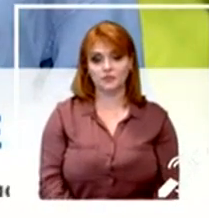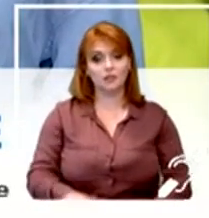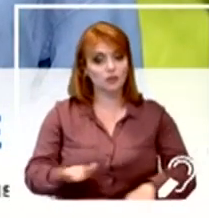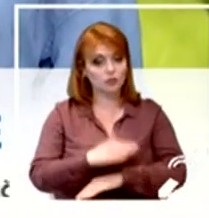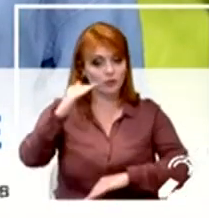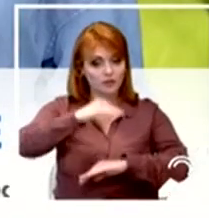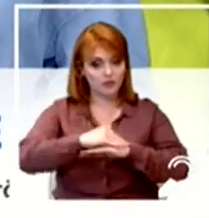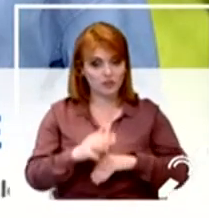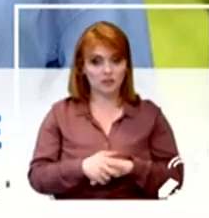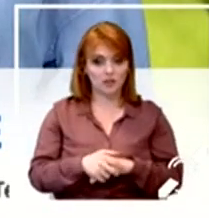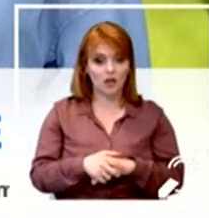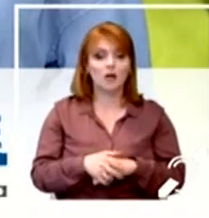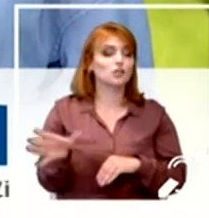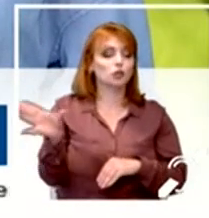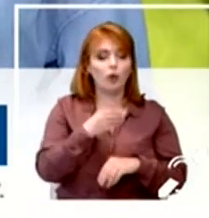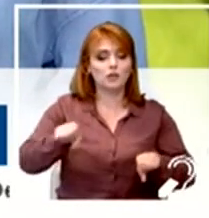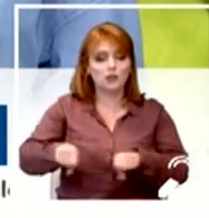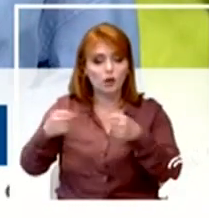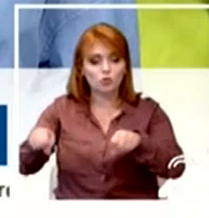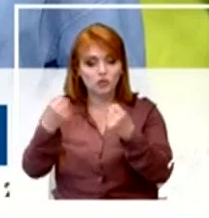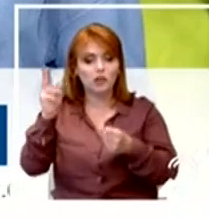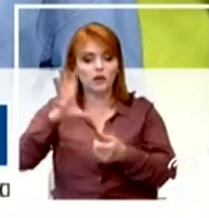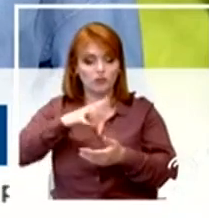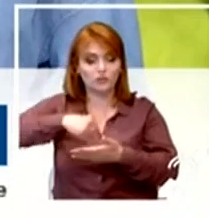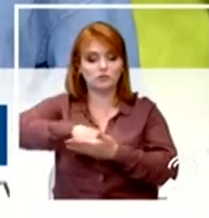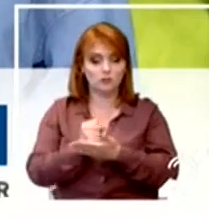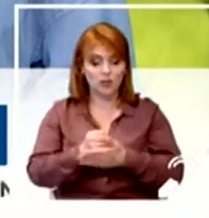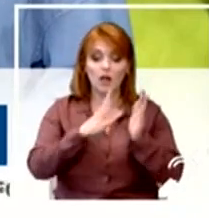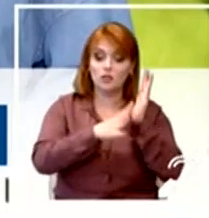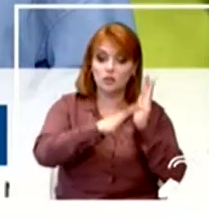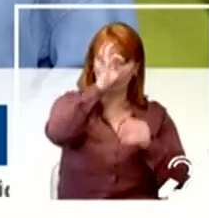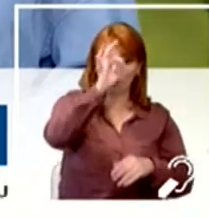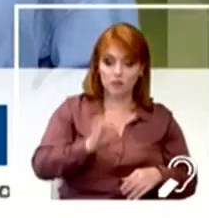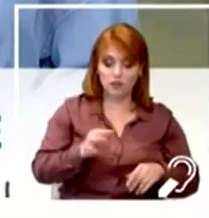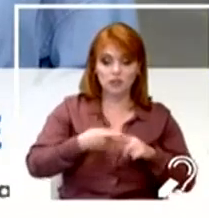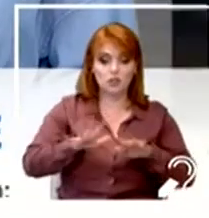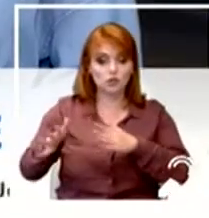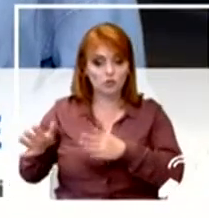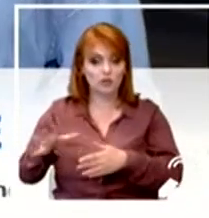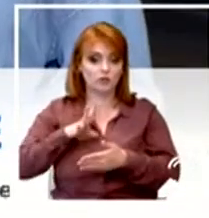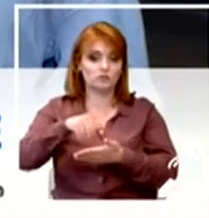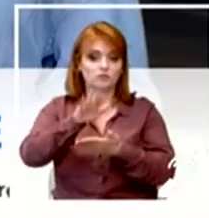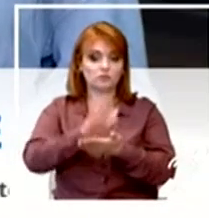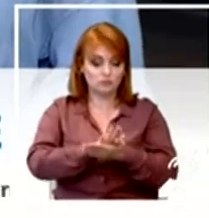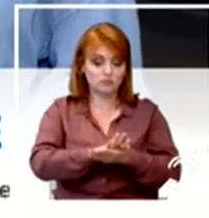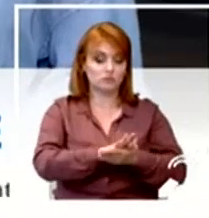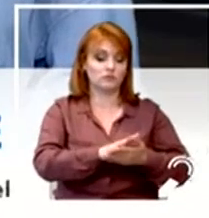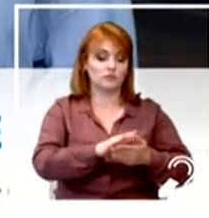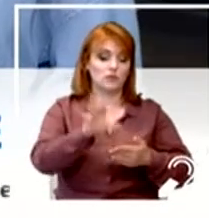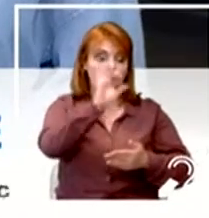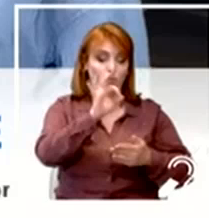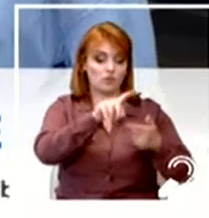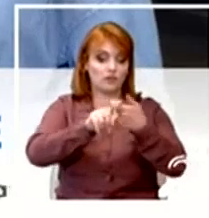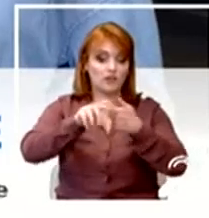Bun găsit! Din toate contravențiile depistate, în peste 90% din cazuri au fost date amenzi. În mai puțin